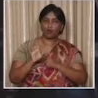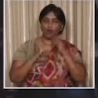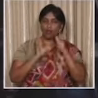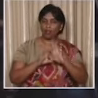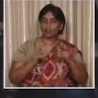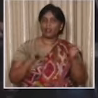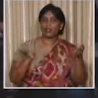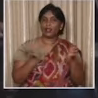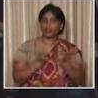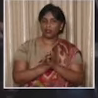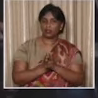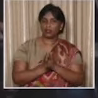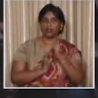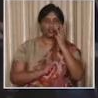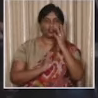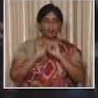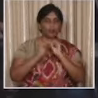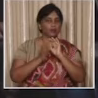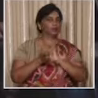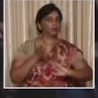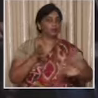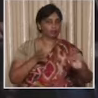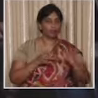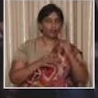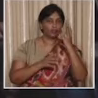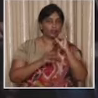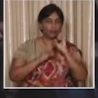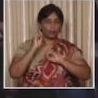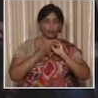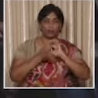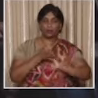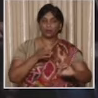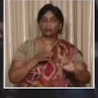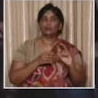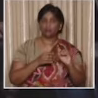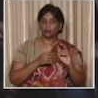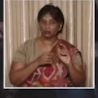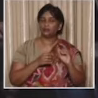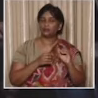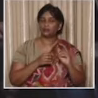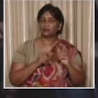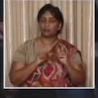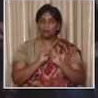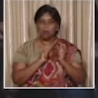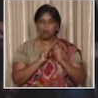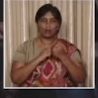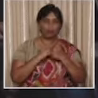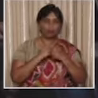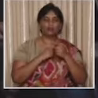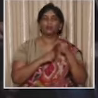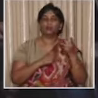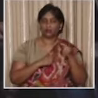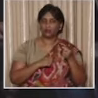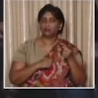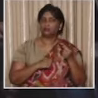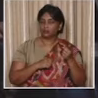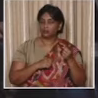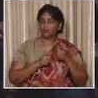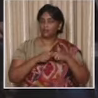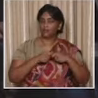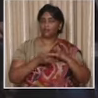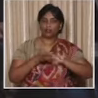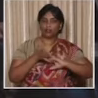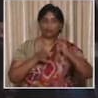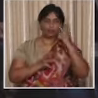එකතු කරනවා 3%ක් කපා ගන්නවා. ඒ 3%ක් කපා ගන්න බ්‍රේක් වේජස් කනු බිඳුම් සහ ඒ වියදම්